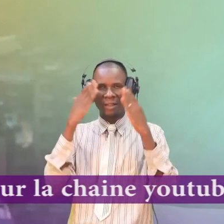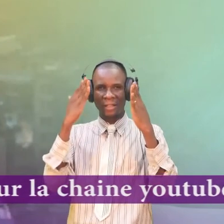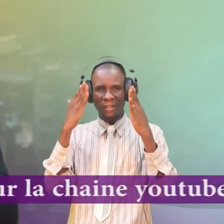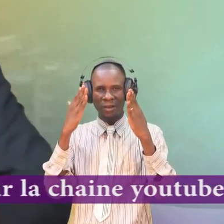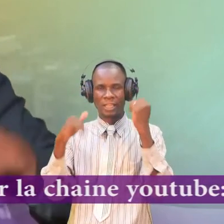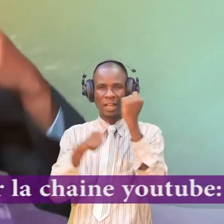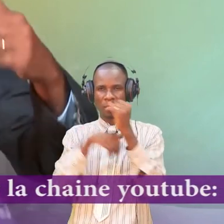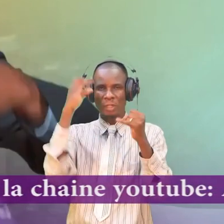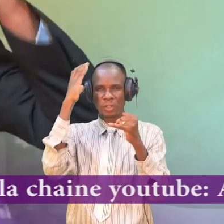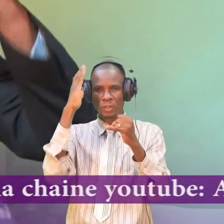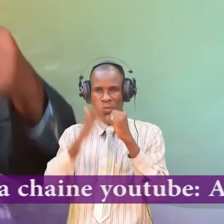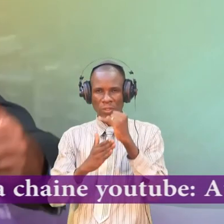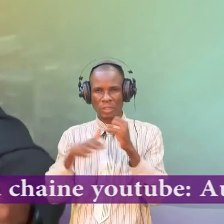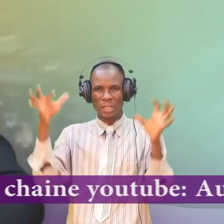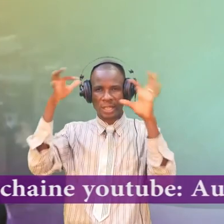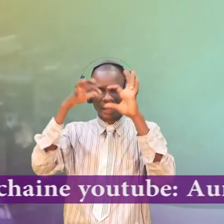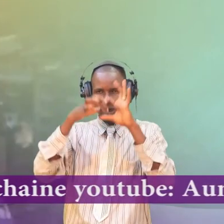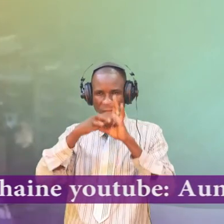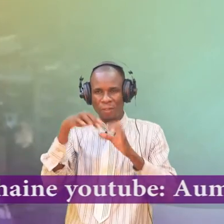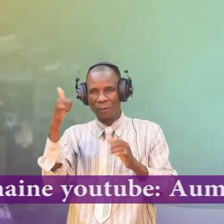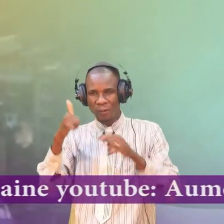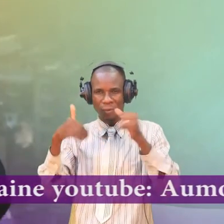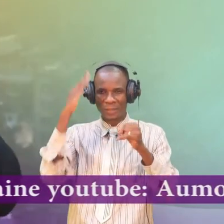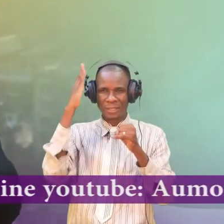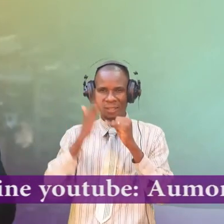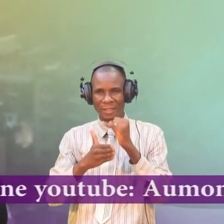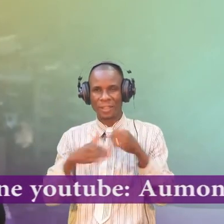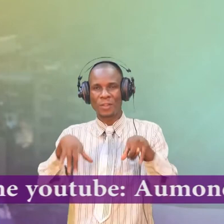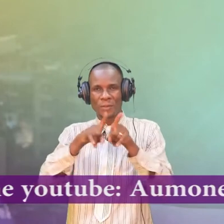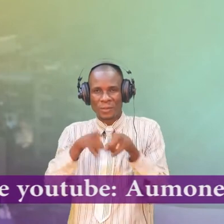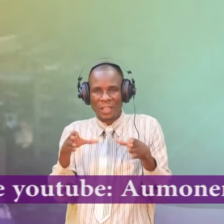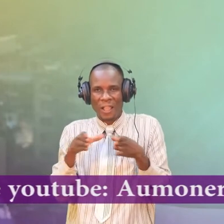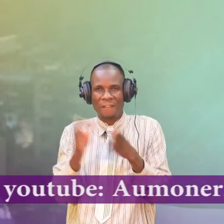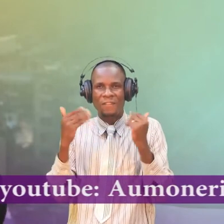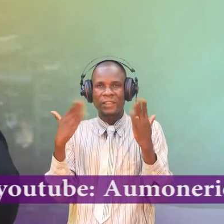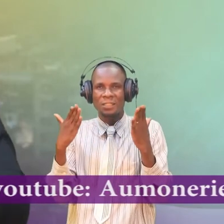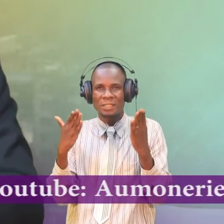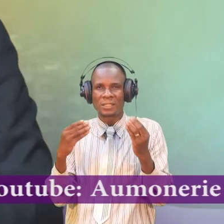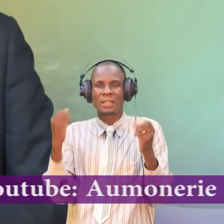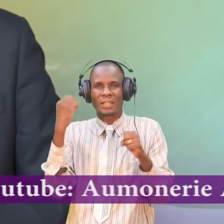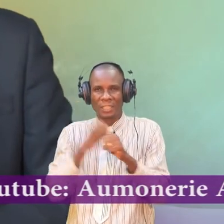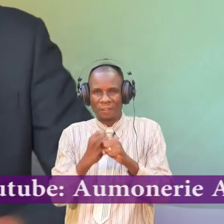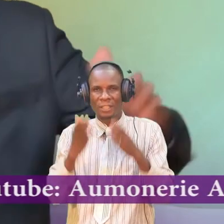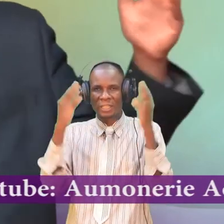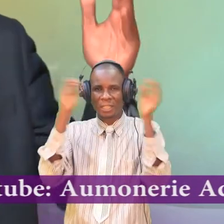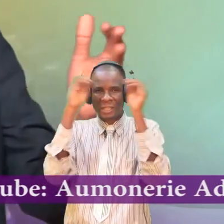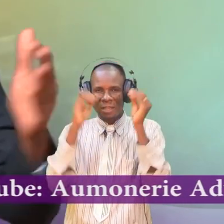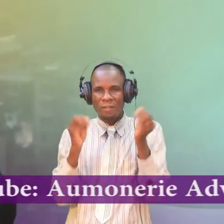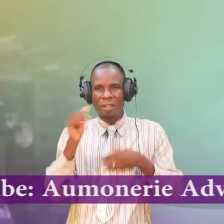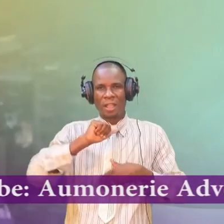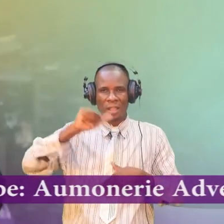watu wasamehewe wapate wokovu, na Mungu anapenda kuharibu kifo ili watu wapate uzima wa